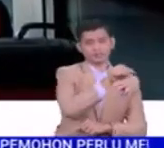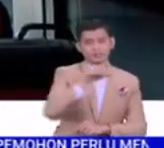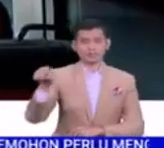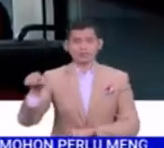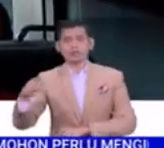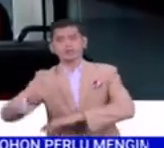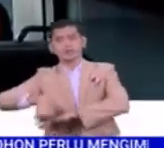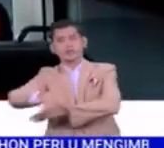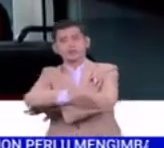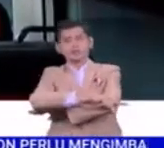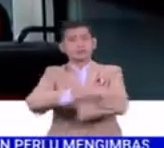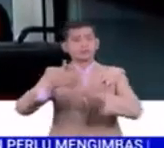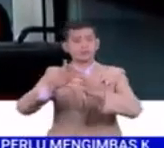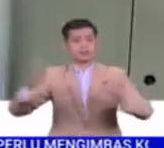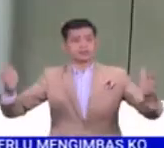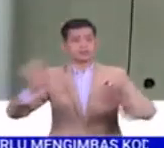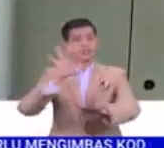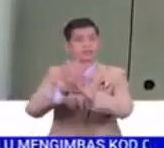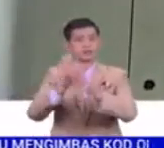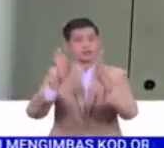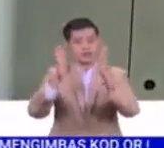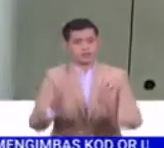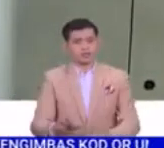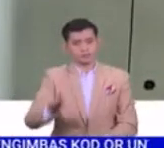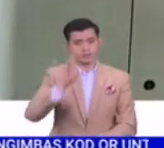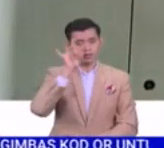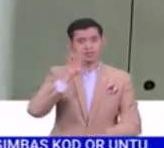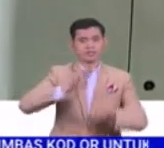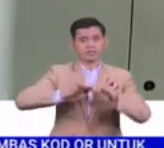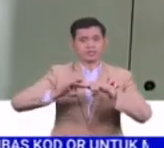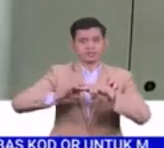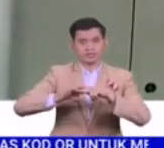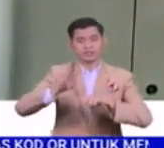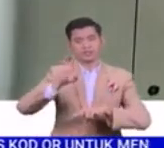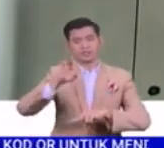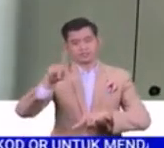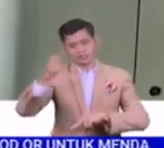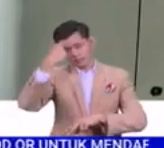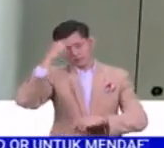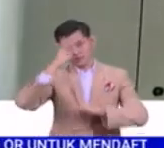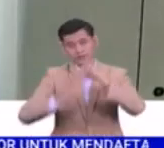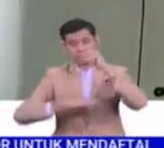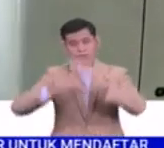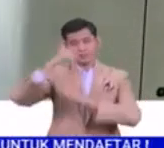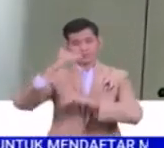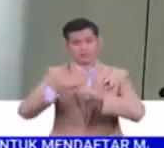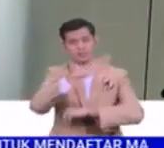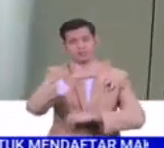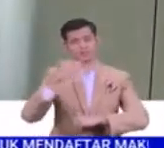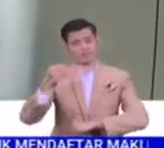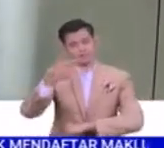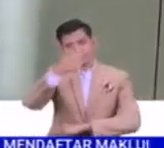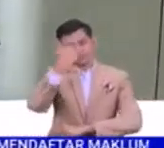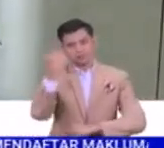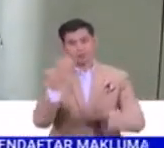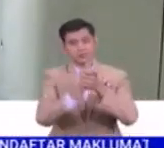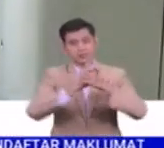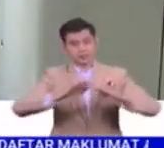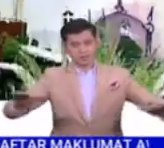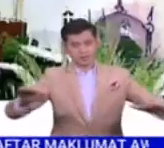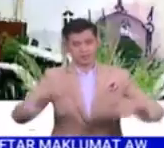Padang Besar. Majoriti perantau memilih untuk menaiki pangkutan awam untuk keselesaan serta faktor